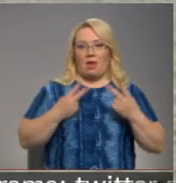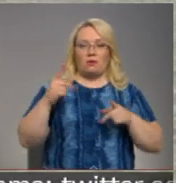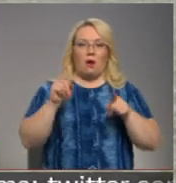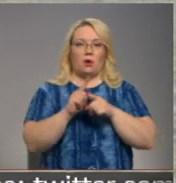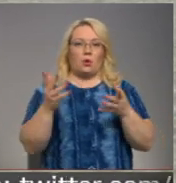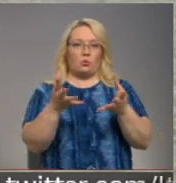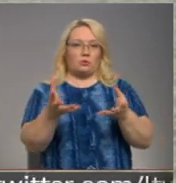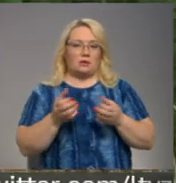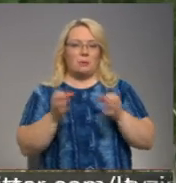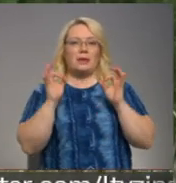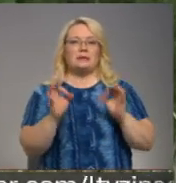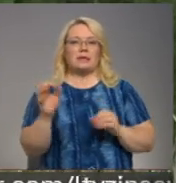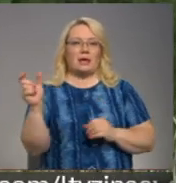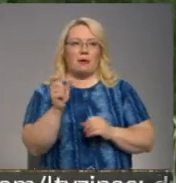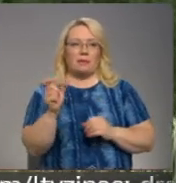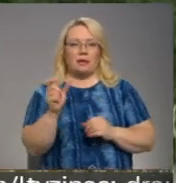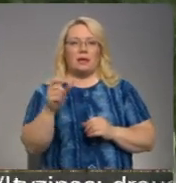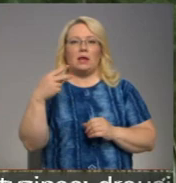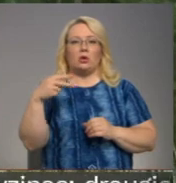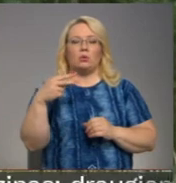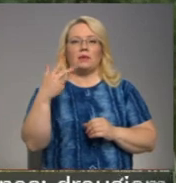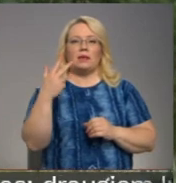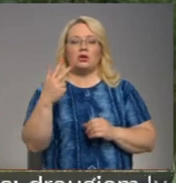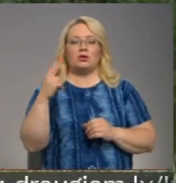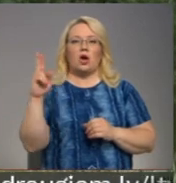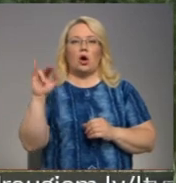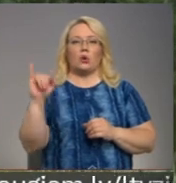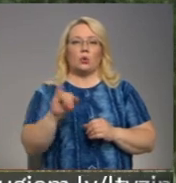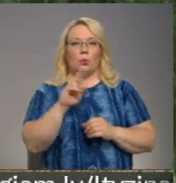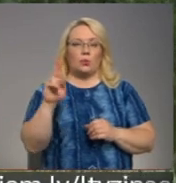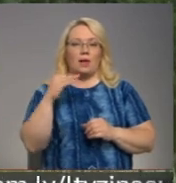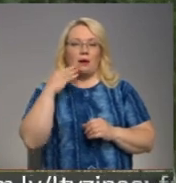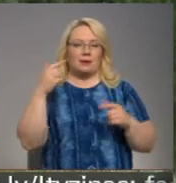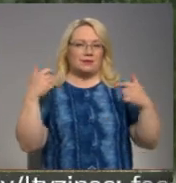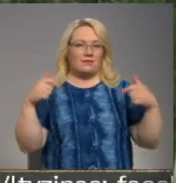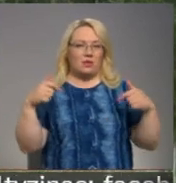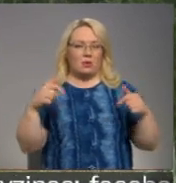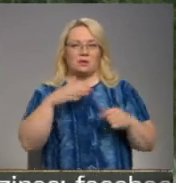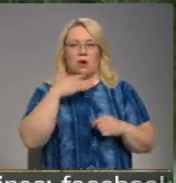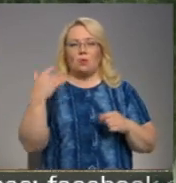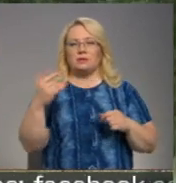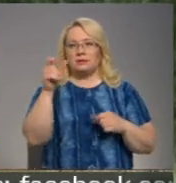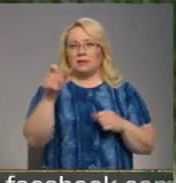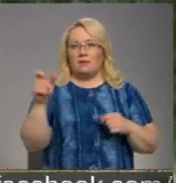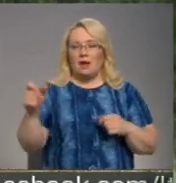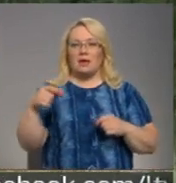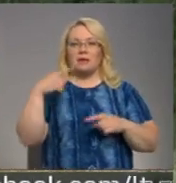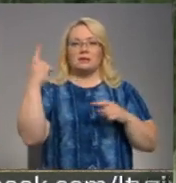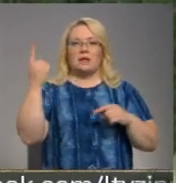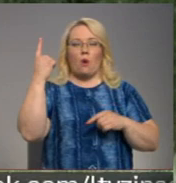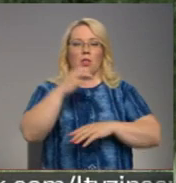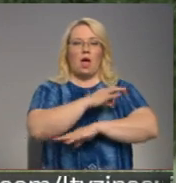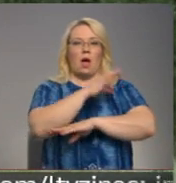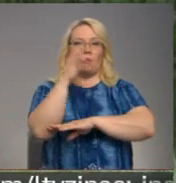saņem īstajā brīdī. 23. jūnijā, kad Līgo svētkus svinēs vairums Jāņa bērni, saule ausīs jau